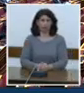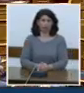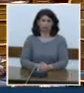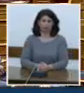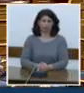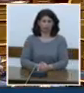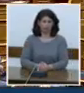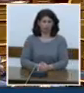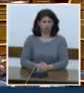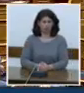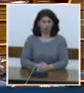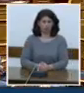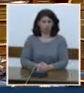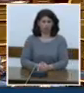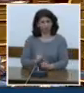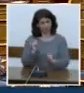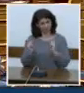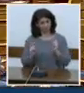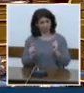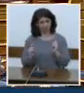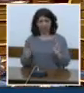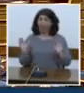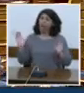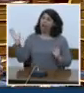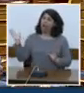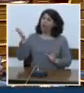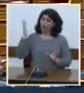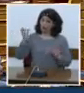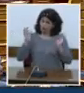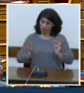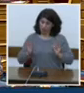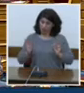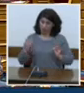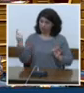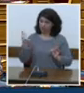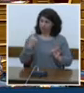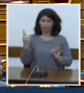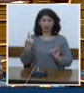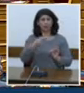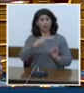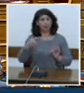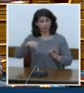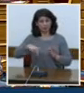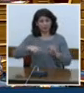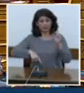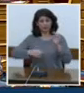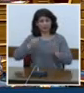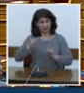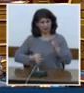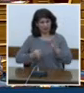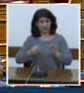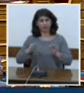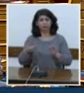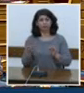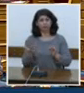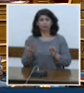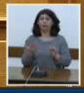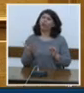Υπό κανονικές συνθήκες, βέβαια, το αντικείμενο της σημερινής συζήτησης, όπως είπα, θα ήταν ασφαλώς διαφορετικό.